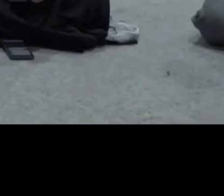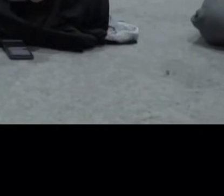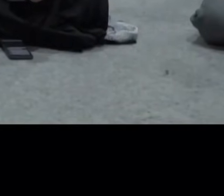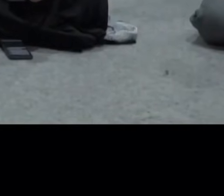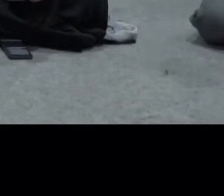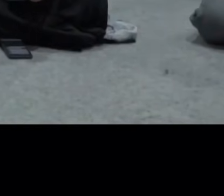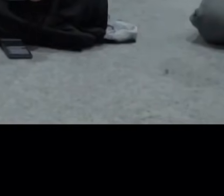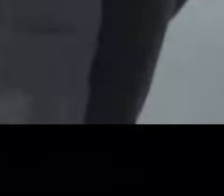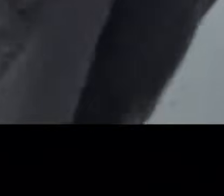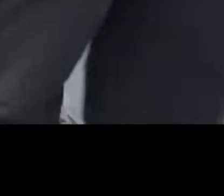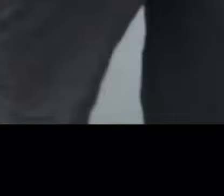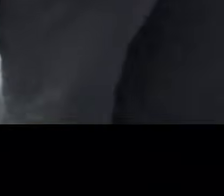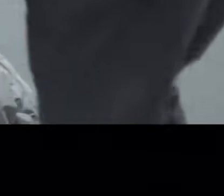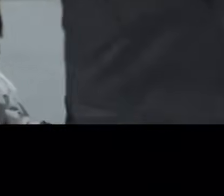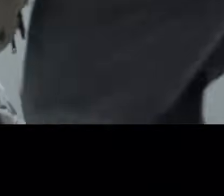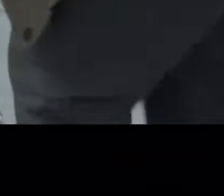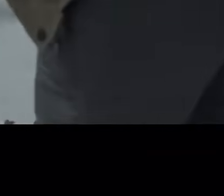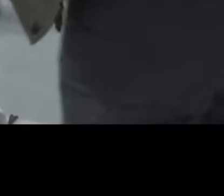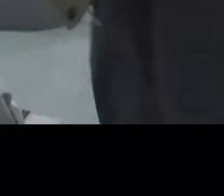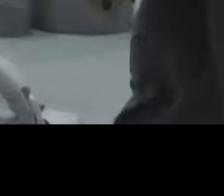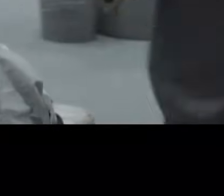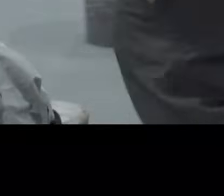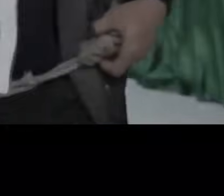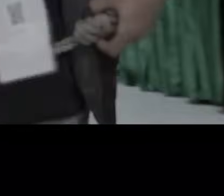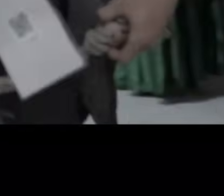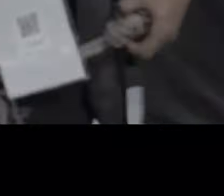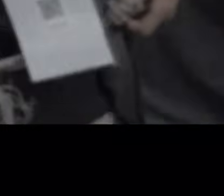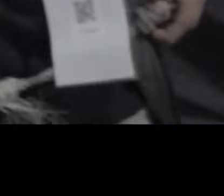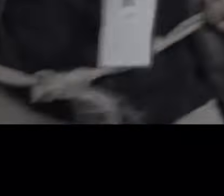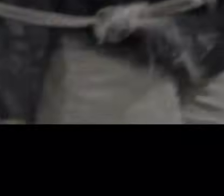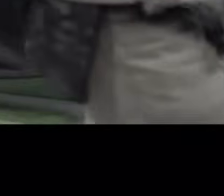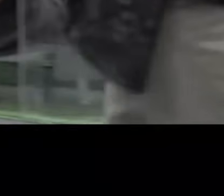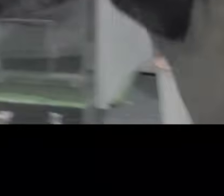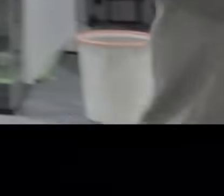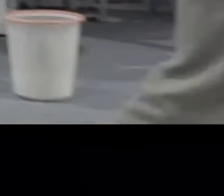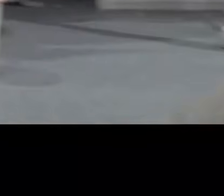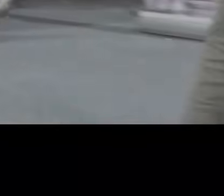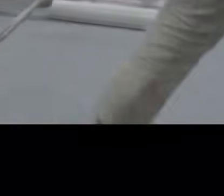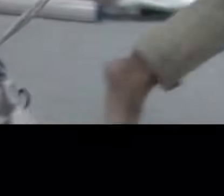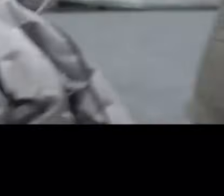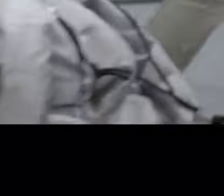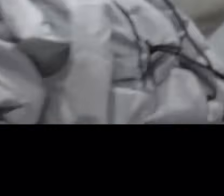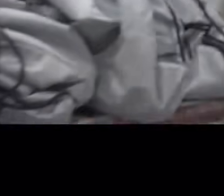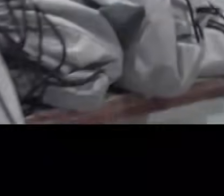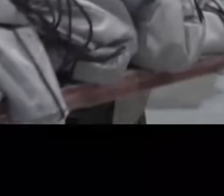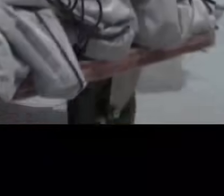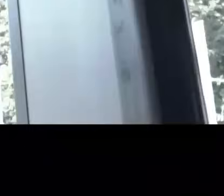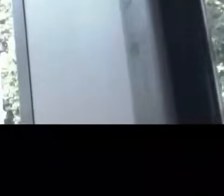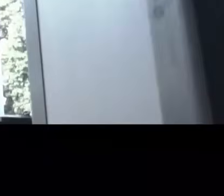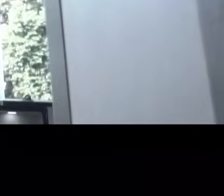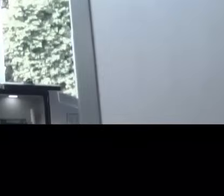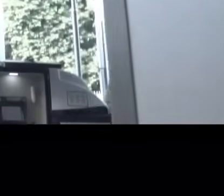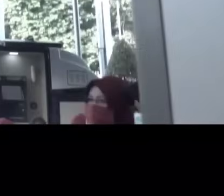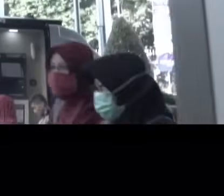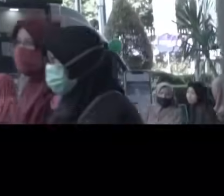lancar. Yang tadinya sepi, orang gak ada yang mau kesini, ternyata terbantahkan. Berarti hari ketiga ini insya